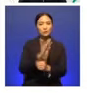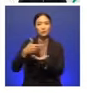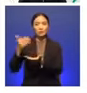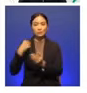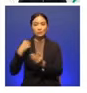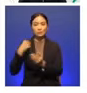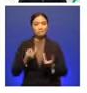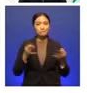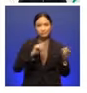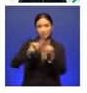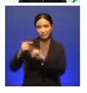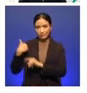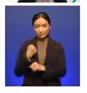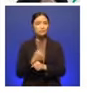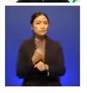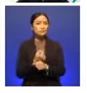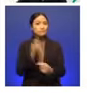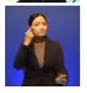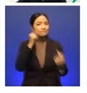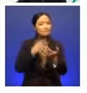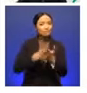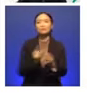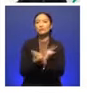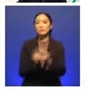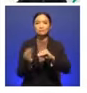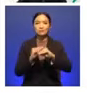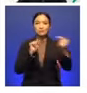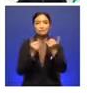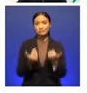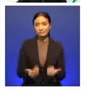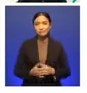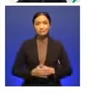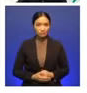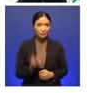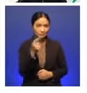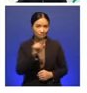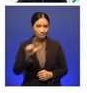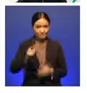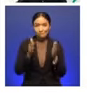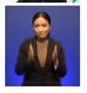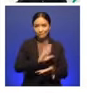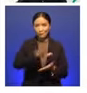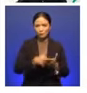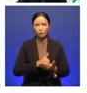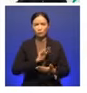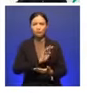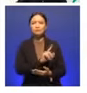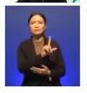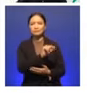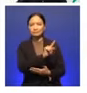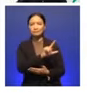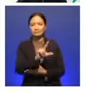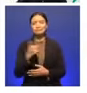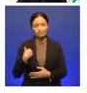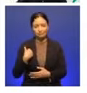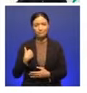อิสระต่างๆที่อยากที่จะให้เข้าถึงประกันสังคมได้มากขึ้นในปัจจุบันก็ประมาณ11ล้านคนจาก21ล้านคนนะฮะในส่วนนี้นะครับ